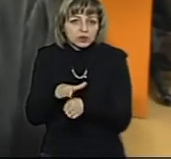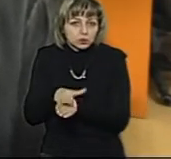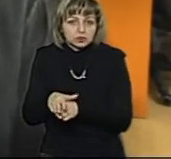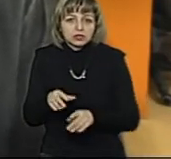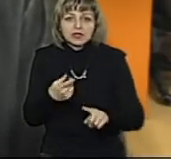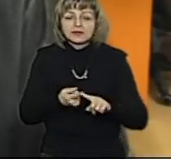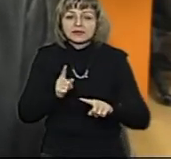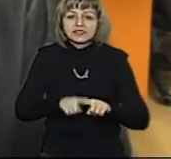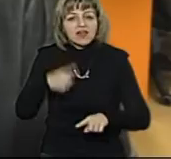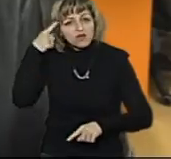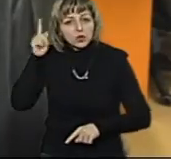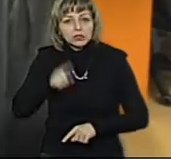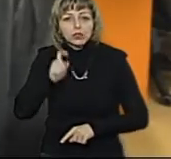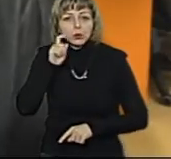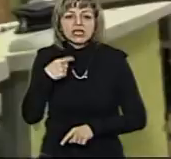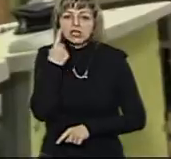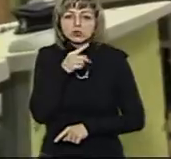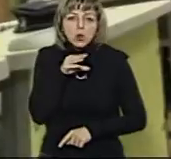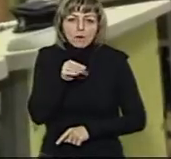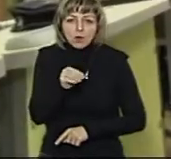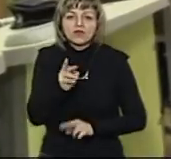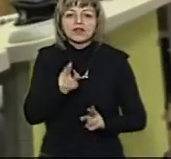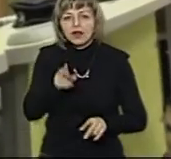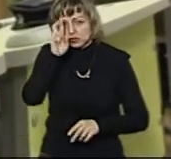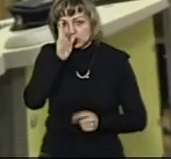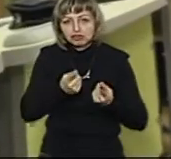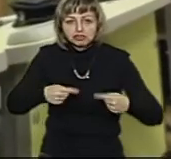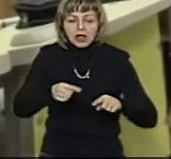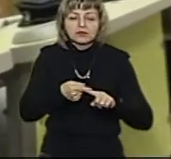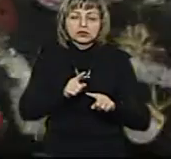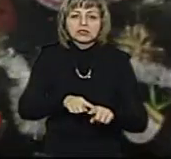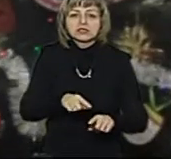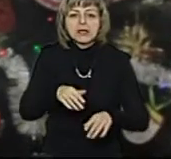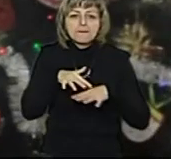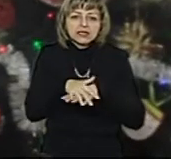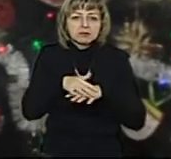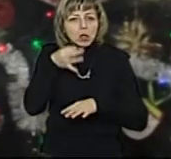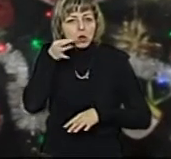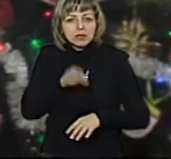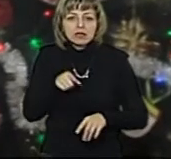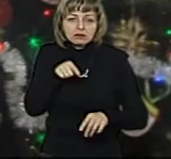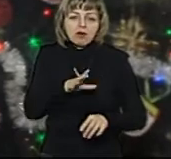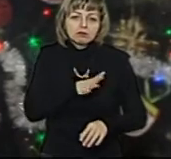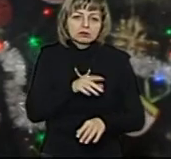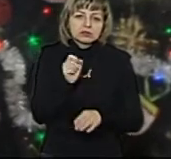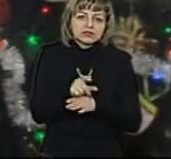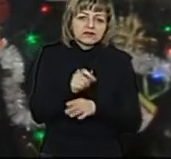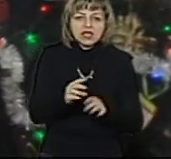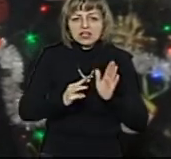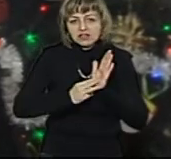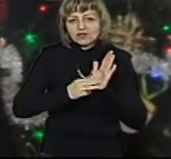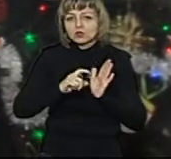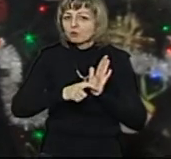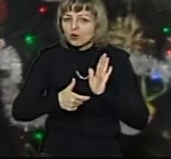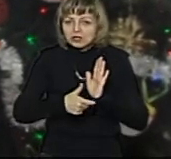чергу володіння українською мовою як державною, це математична компетентність, адже на ЗНО були завдання з 8